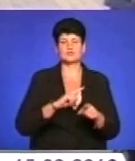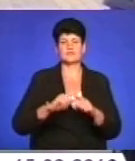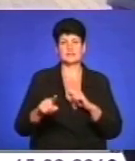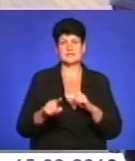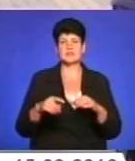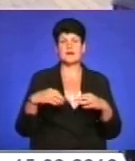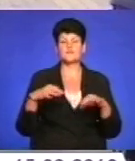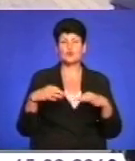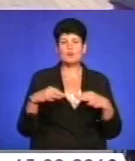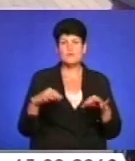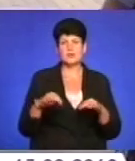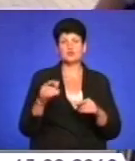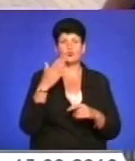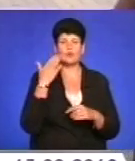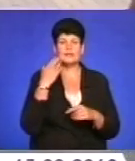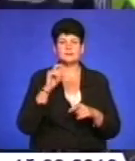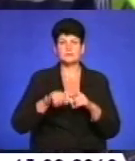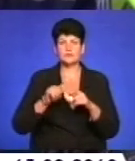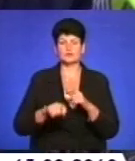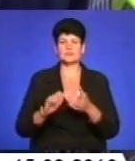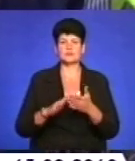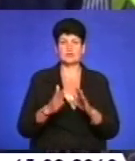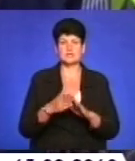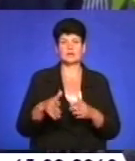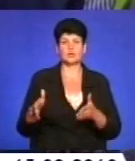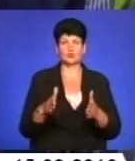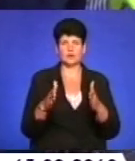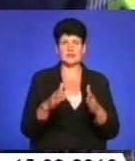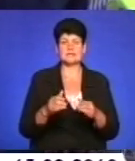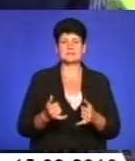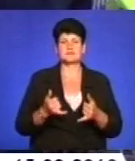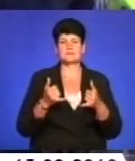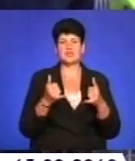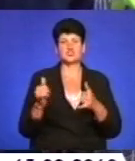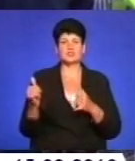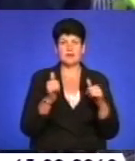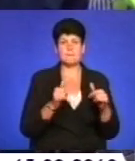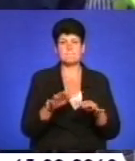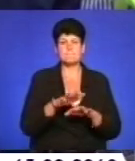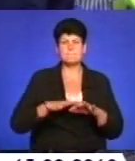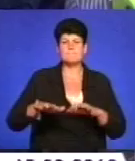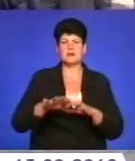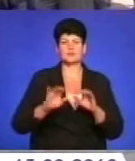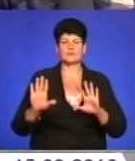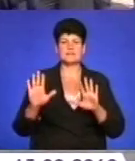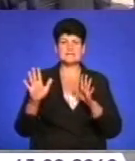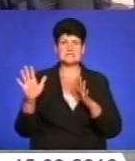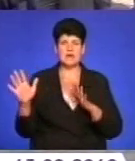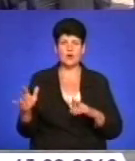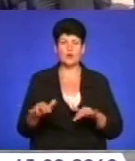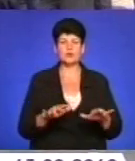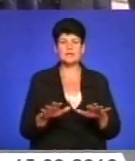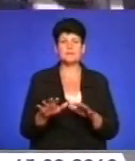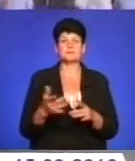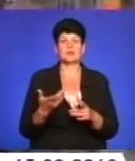значно полегшить поліцейським моніторинг ситуації на дорогах і забезпечення масових заходів. Якісні фотографії та відео з висоти у кількасот метрів